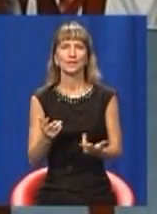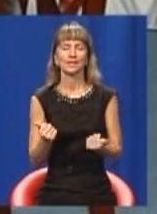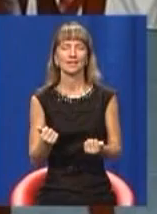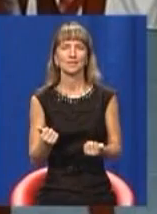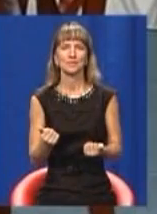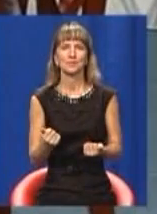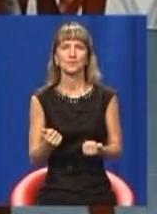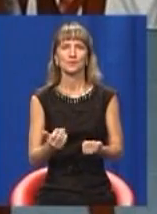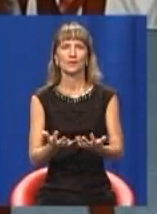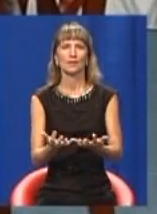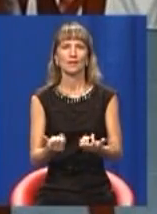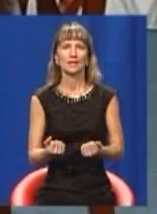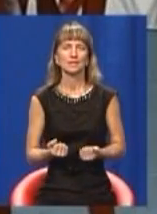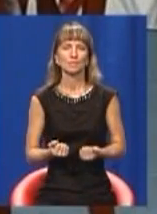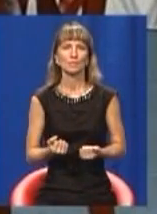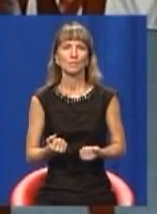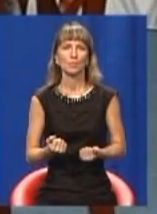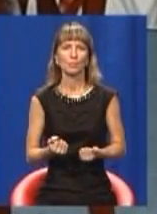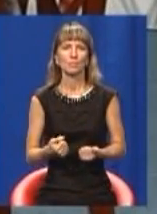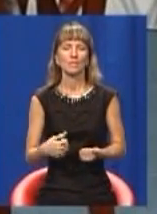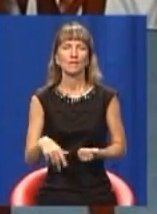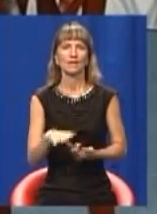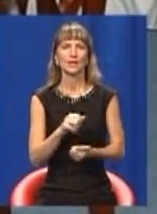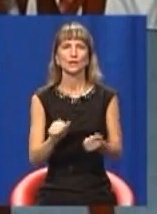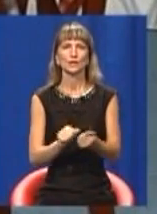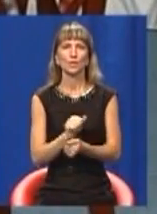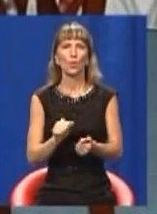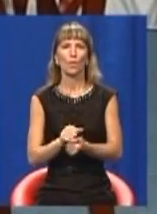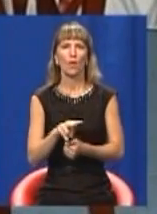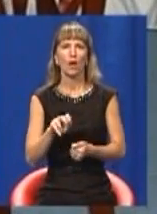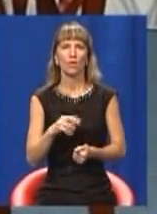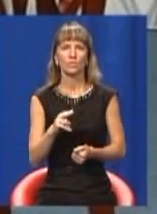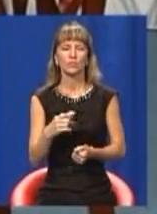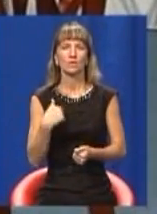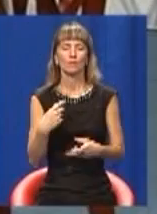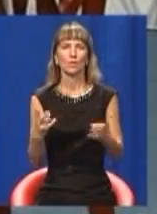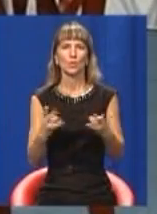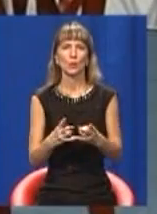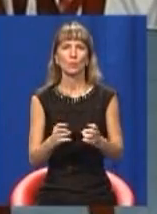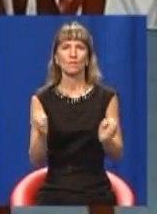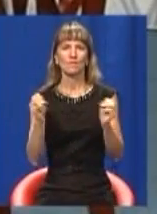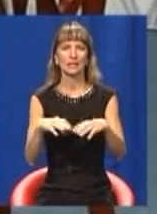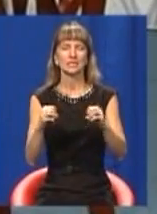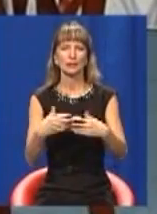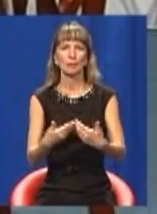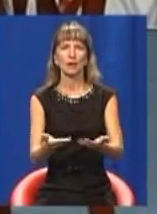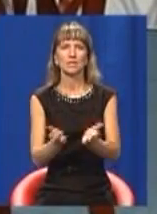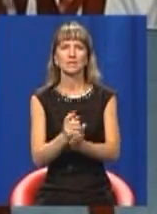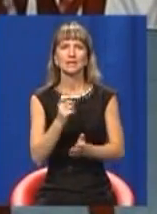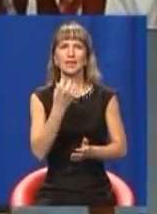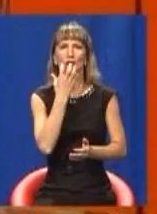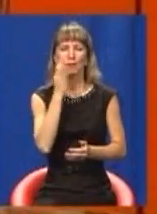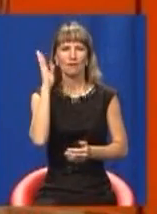Давай. Возьмем весь сухой лед, и нам нужно его высыпать в нашу посуду с теплой